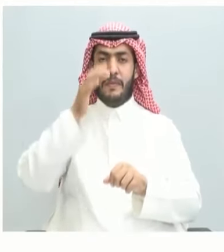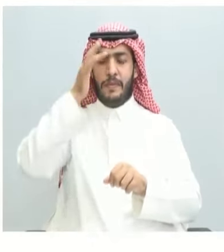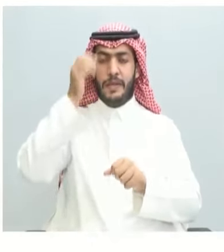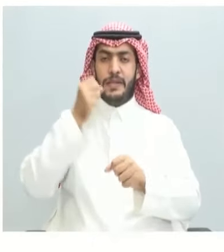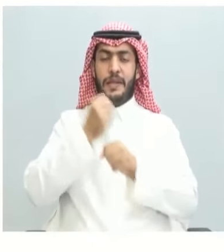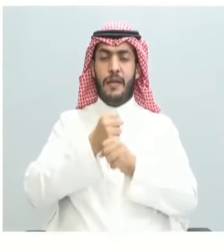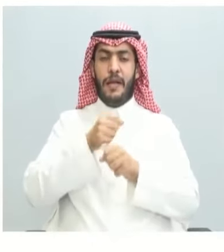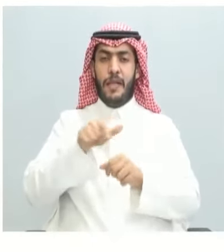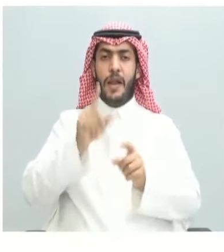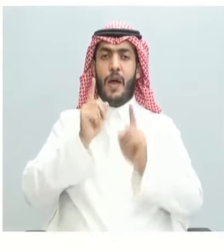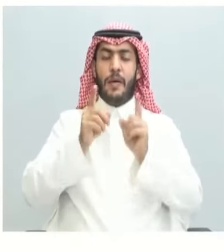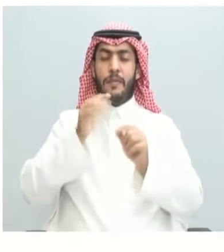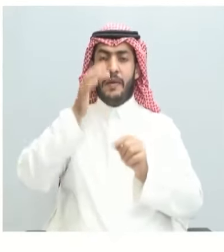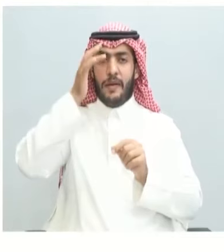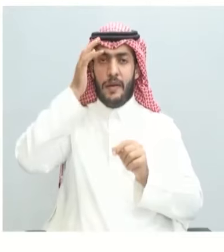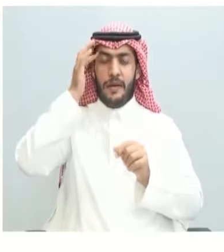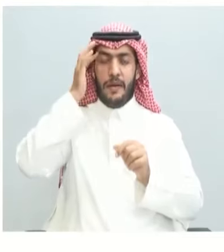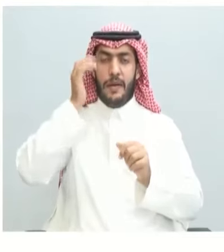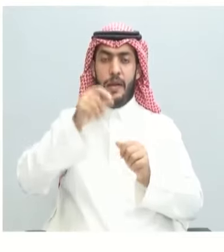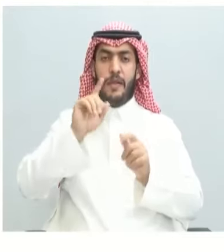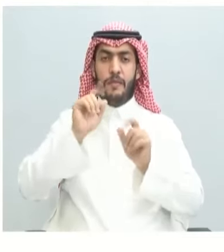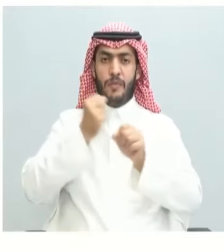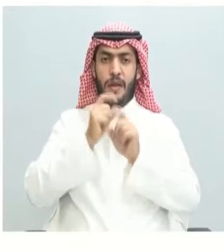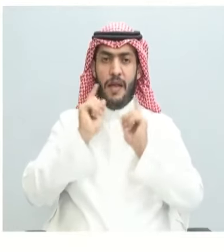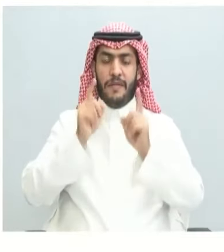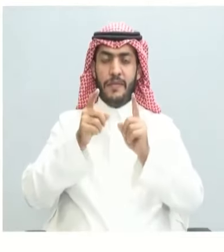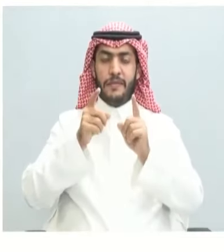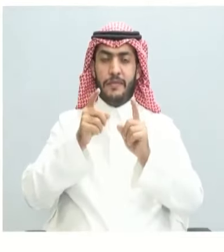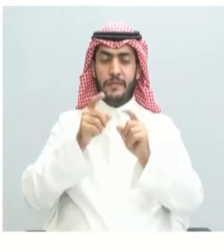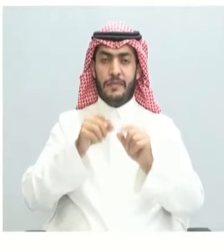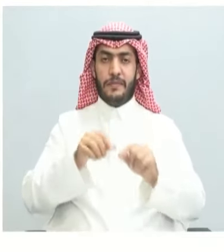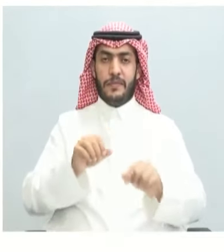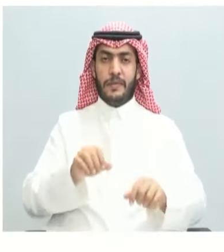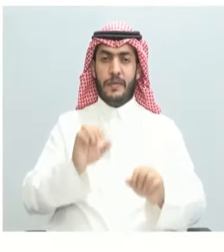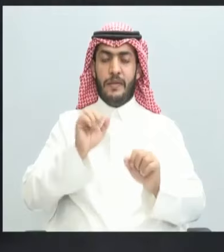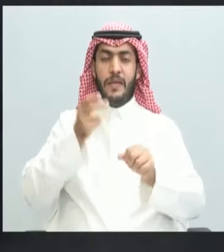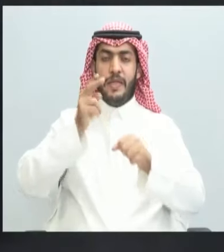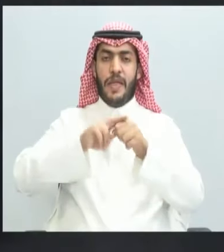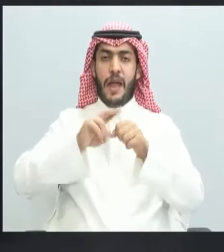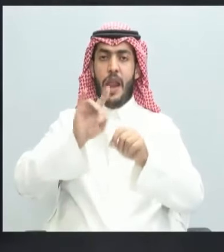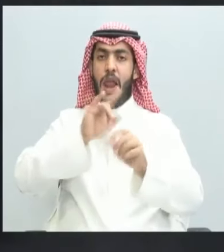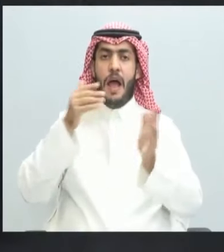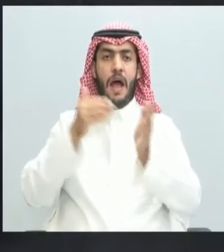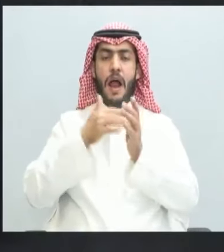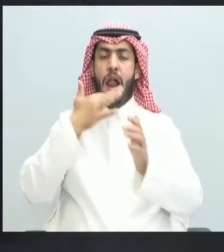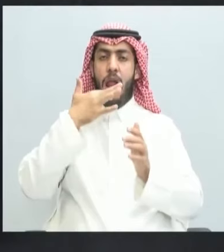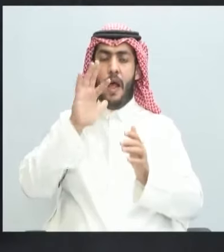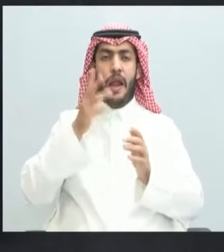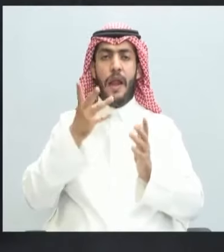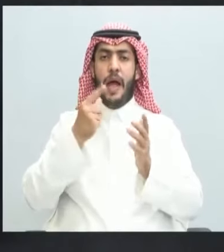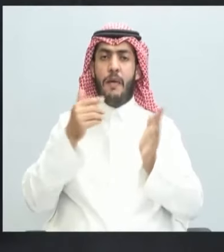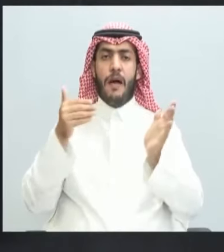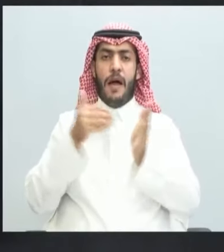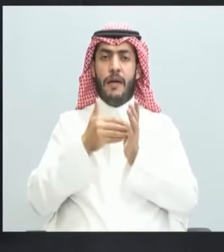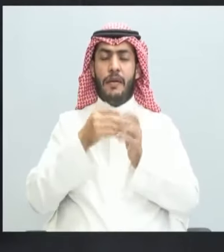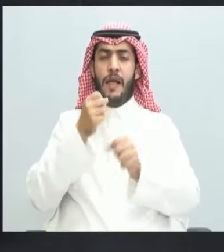استخدام هذه الاوامر اذا كنا نريد ان تنفذ في في في تكرار لانهائي او الى ما لا نهايه